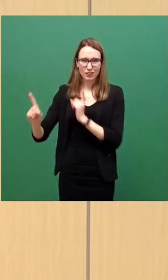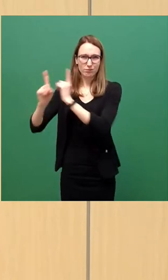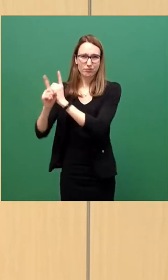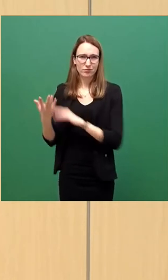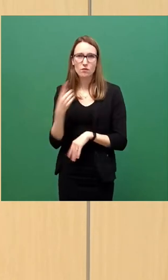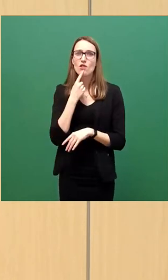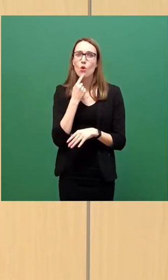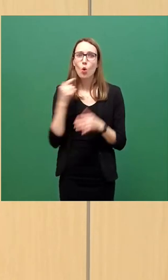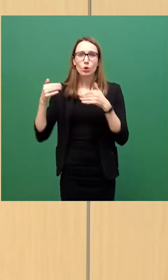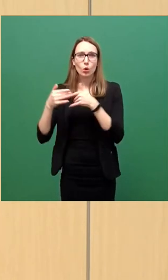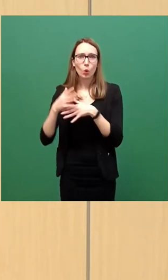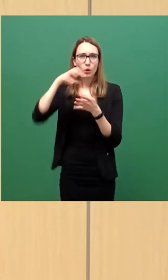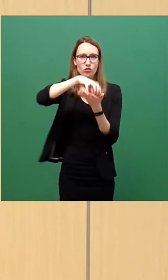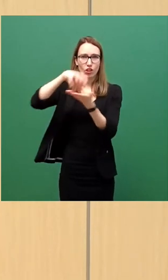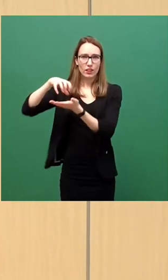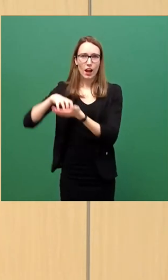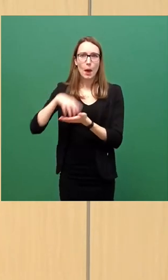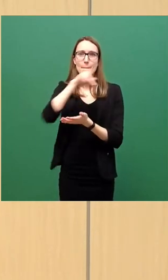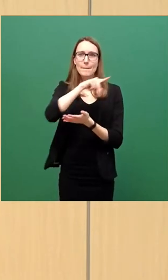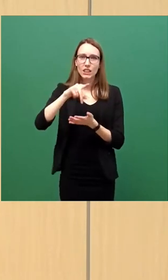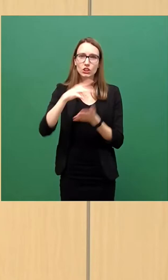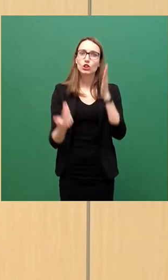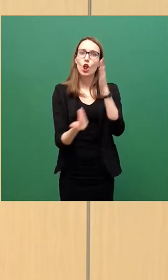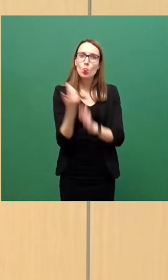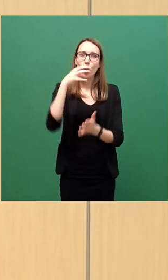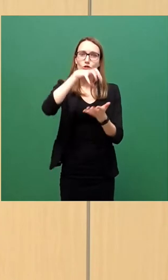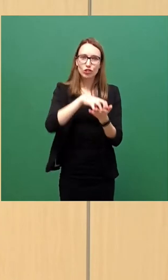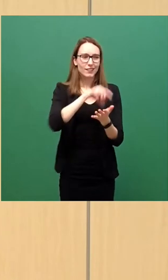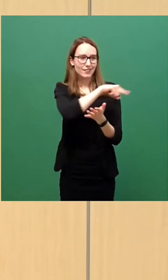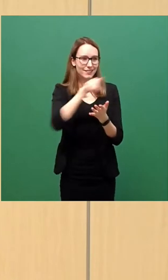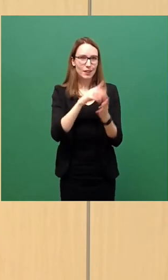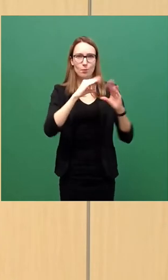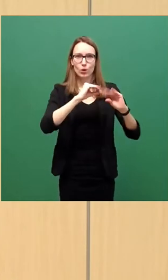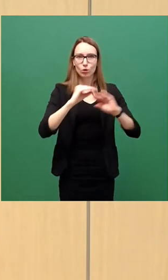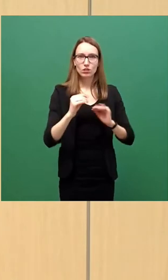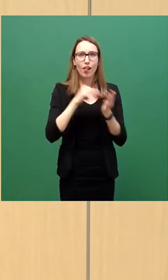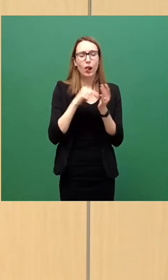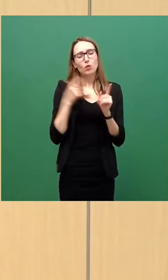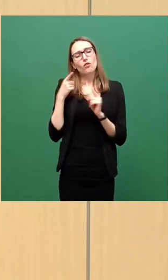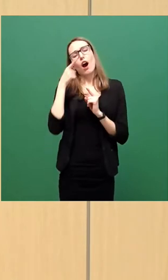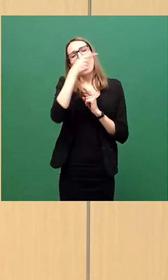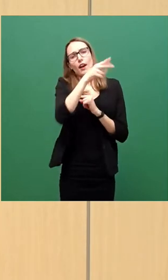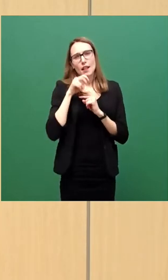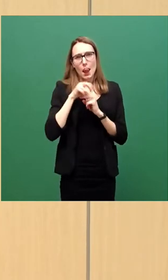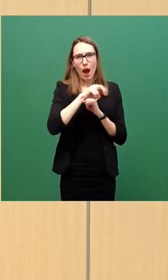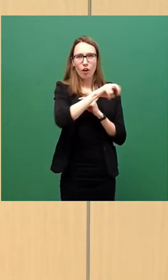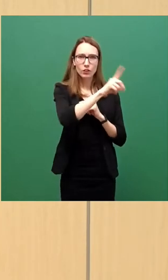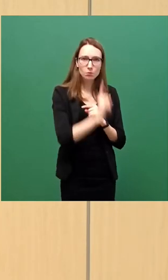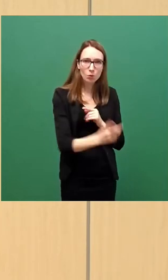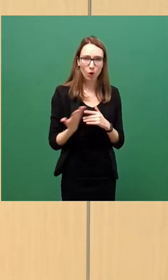Pieschne, Neustadt, werden als erstes damit bedient, weil die ja so weit laufen müssen. Vielleicht weiß die Frau Krause, wo